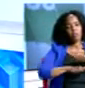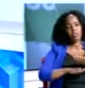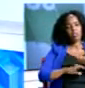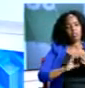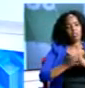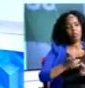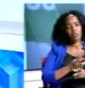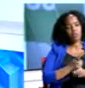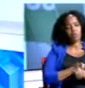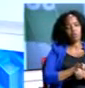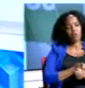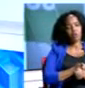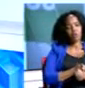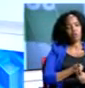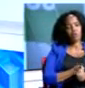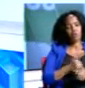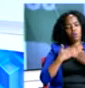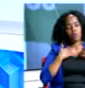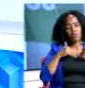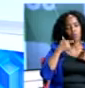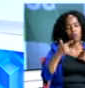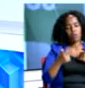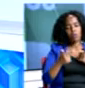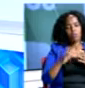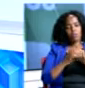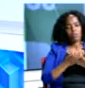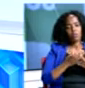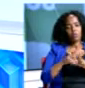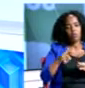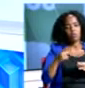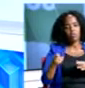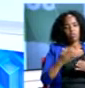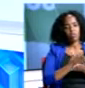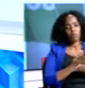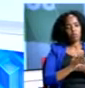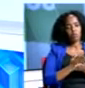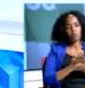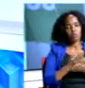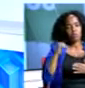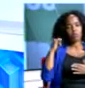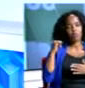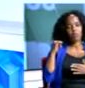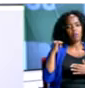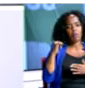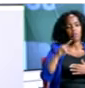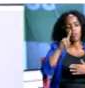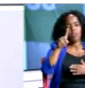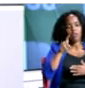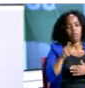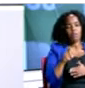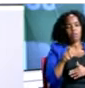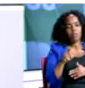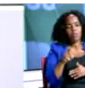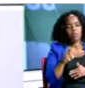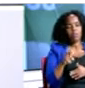duukaa buunee hordofuu qabnudha jechuun barbaada. Egaa sodaa uummata gaafii biraa lammaffaa immoo gaafiin asirraa